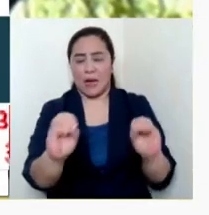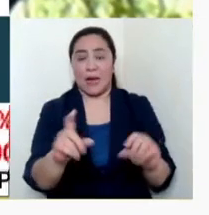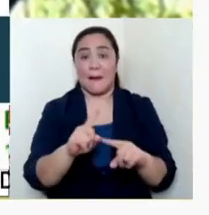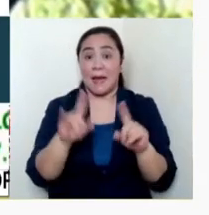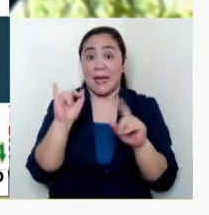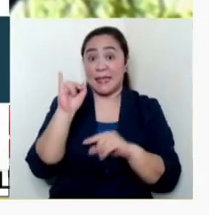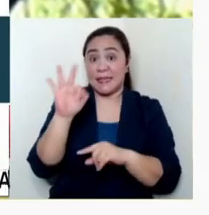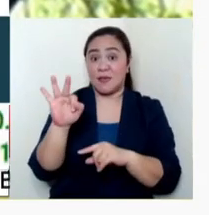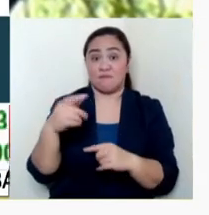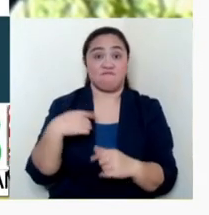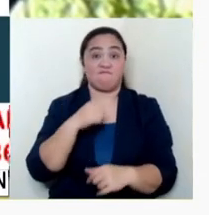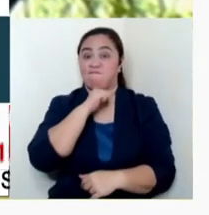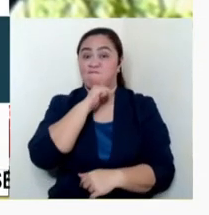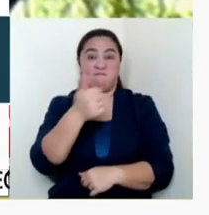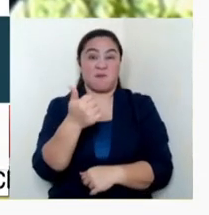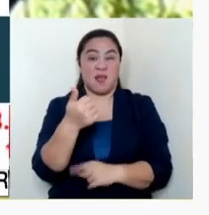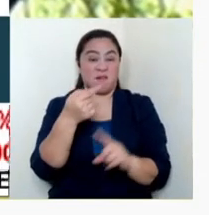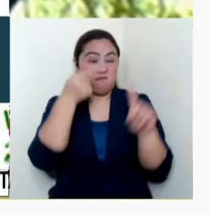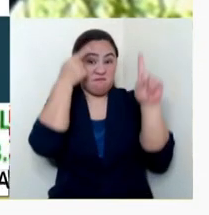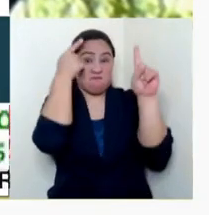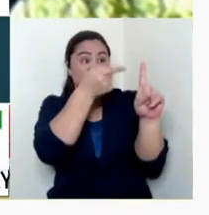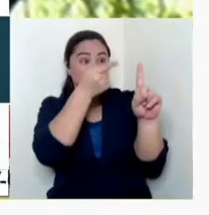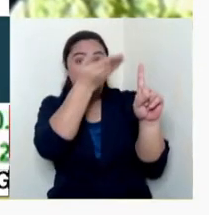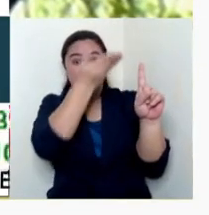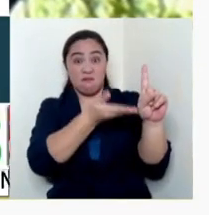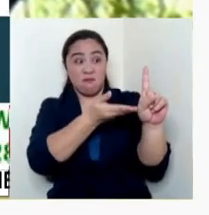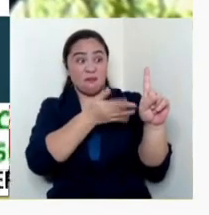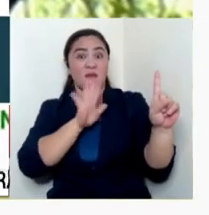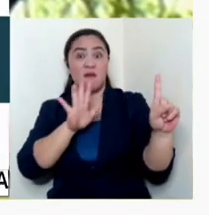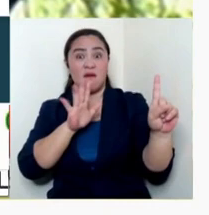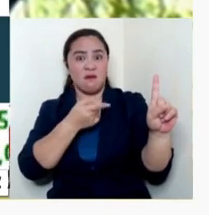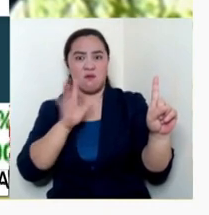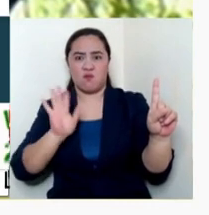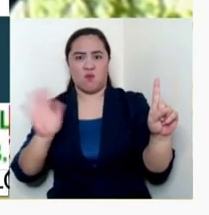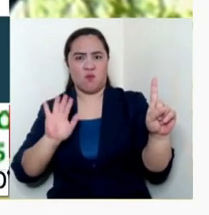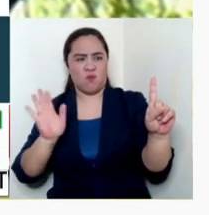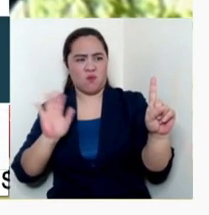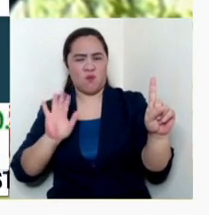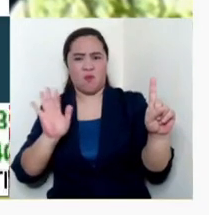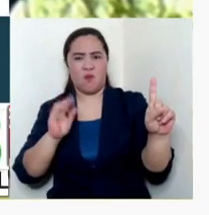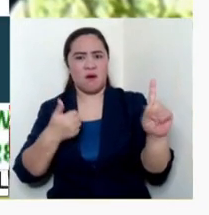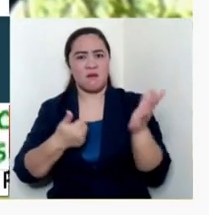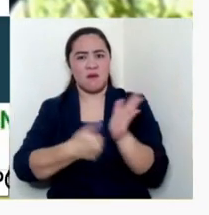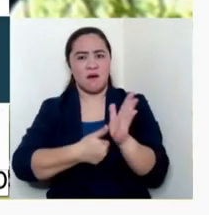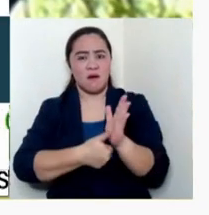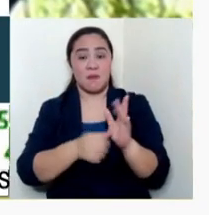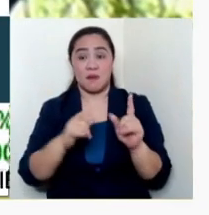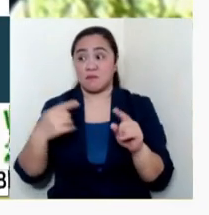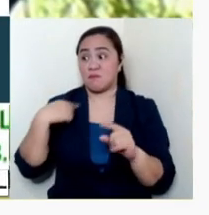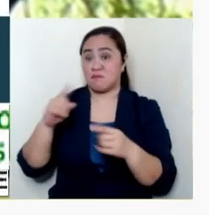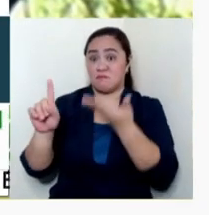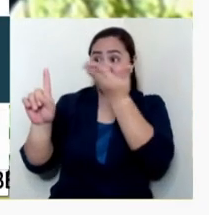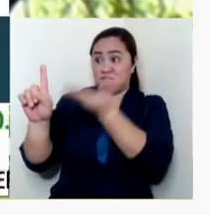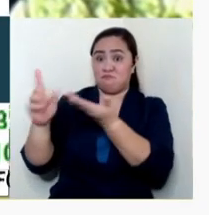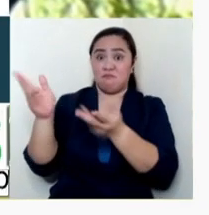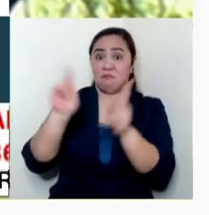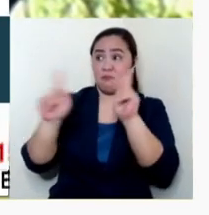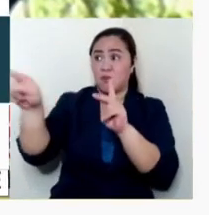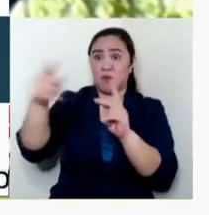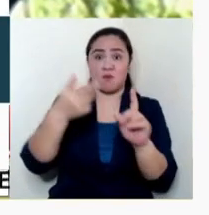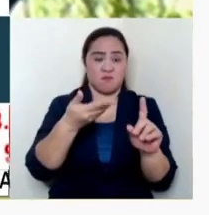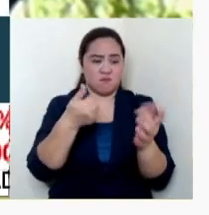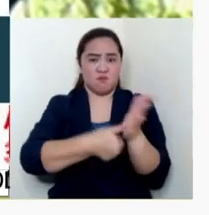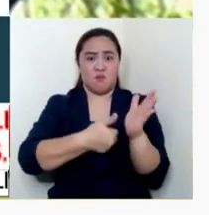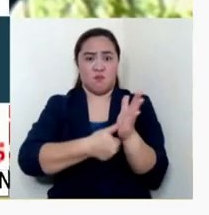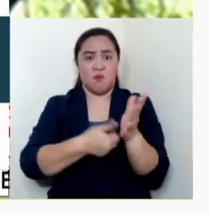kung ayaw mo talaga sa particular na kandidato, edi huwag mong iboto. At kung gusto naman siya ng ibang tao, edi hayaan mong iboto siya.